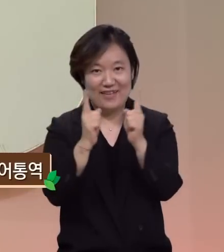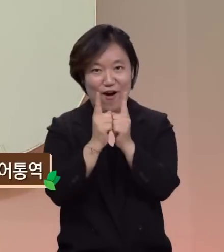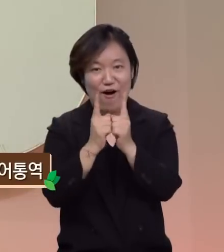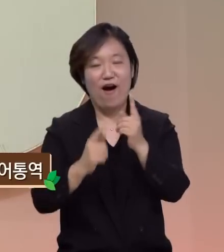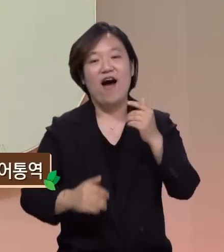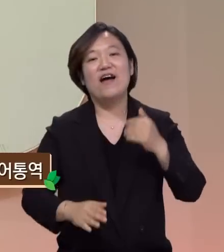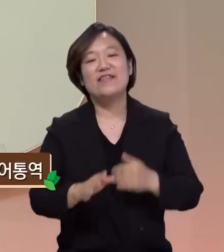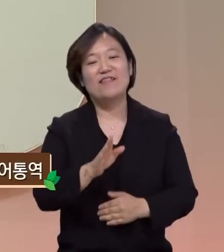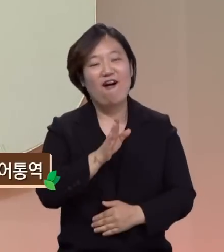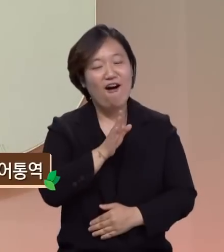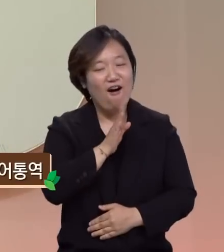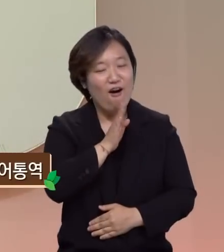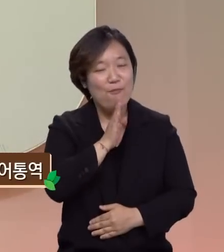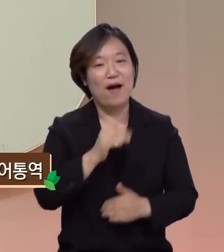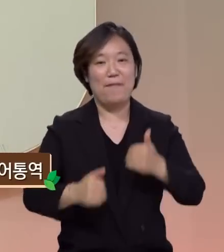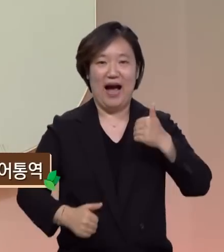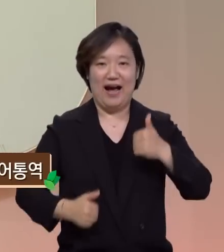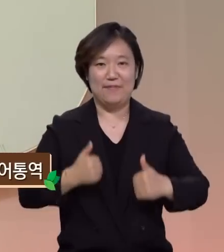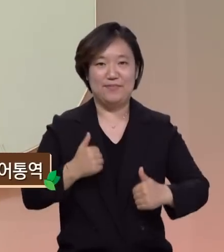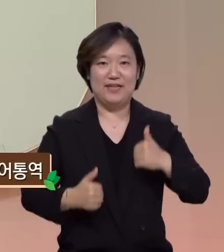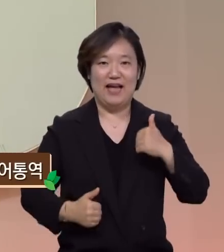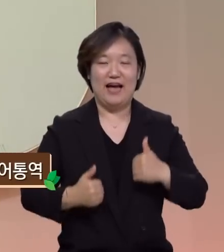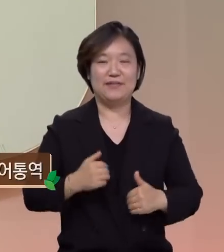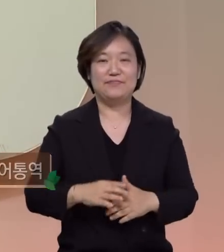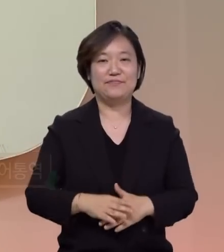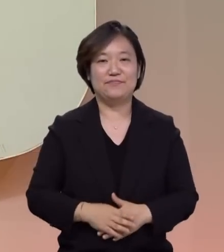되어서 진심으로 반갑습니다